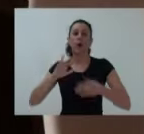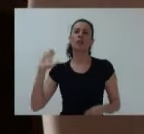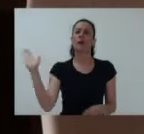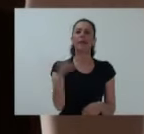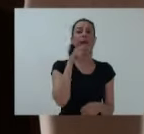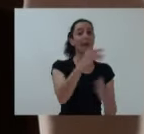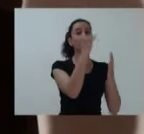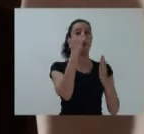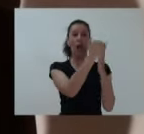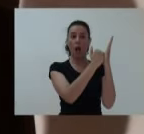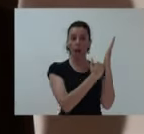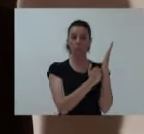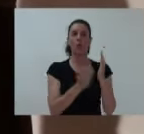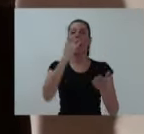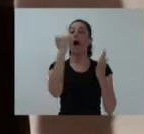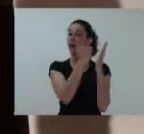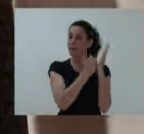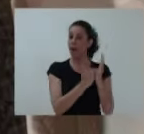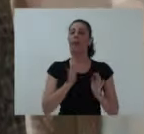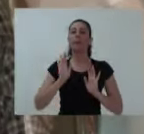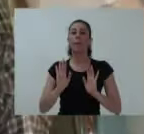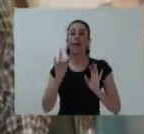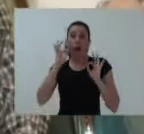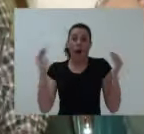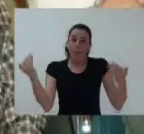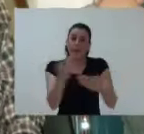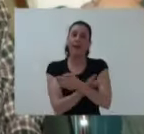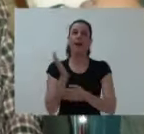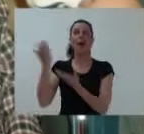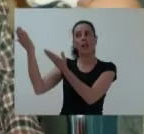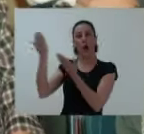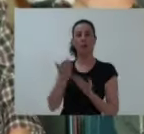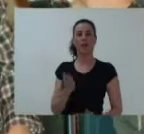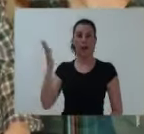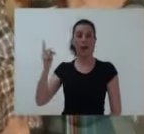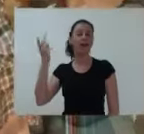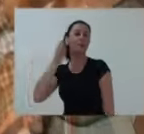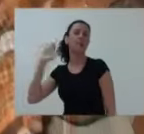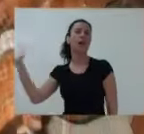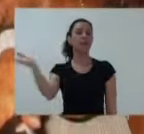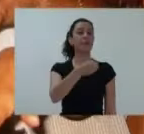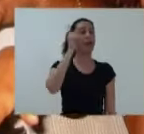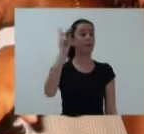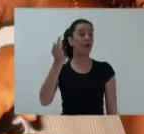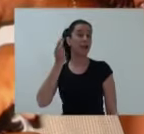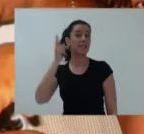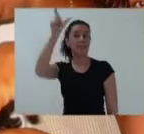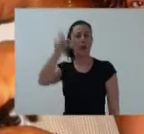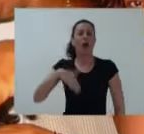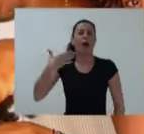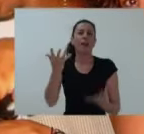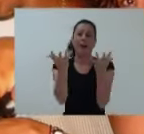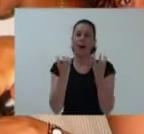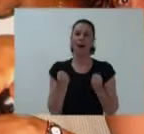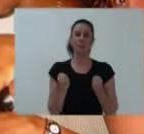طورت جميع هذه البرامج والأقسام لتبقى أمينة على دعوتها نسمع الجميع ولكن نصغي